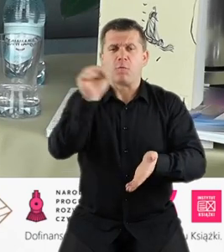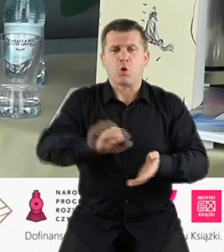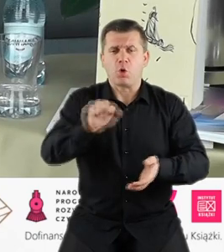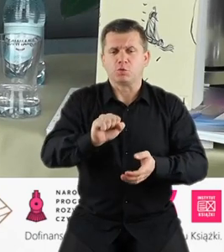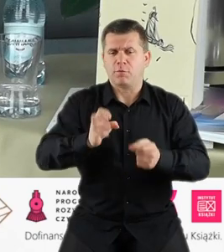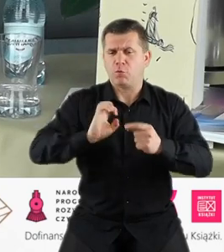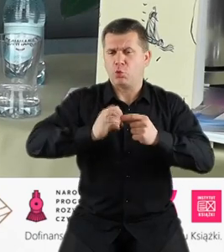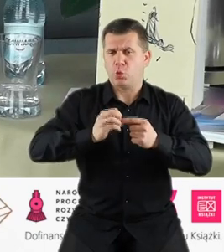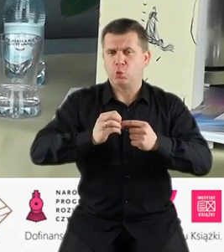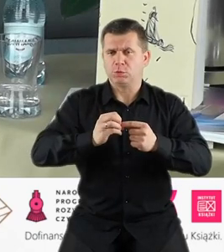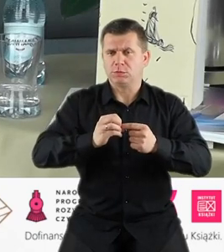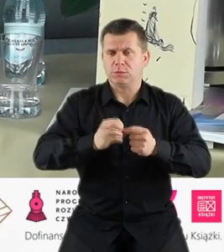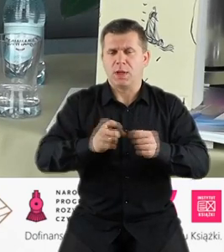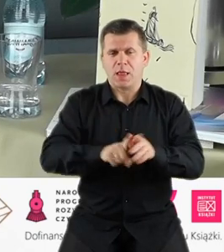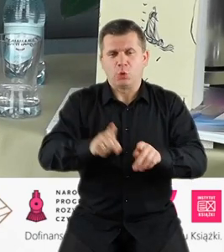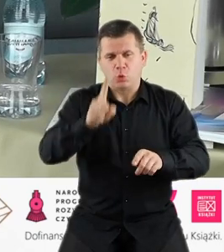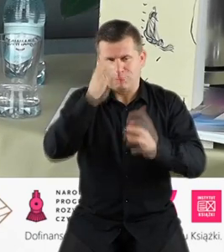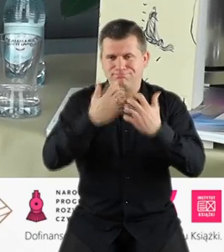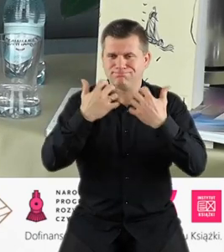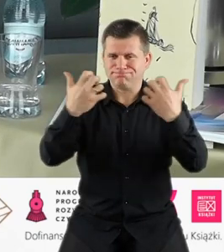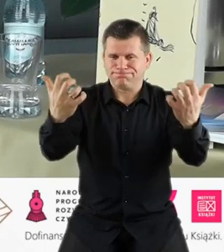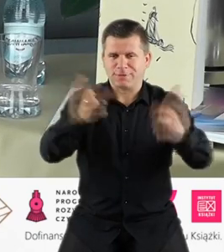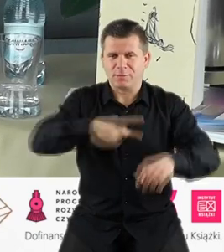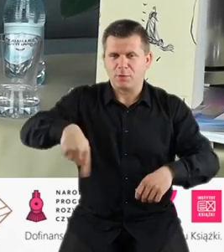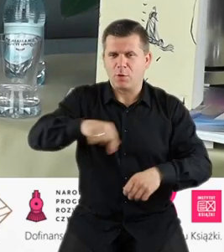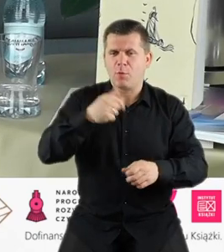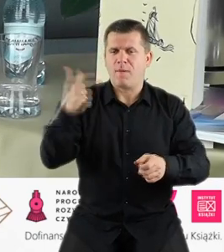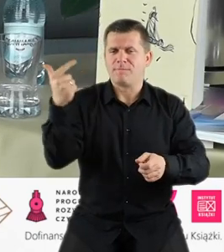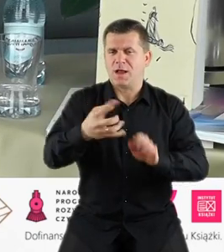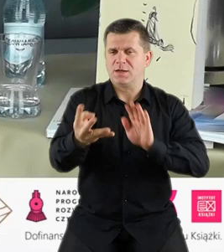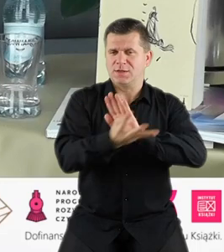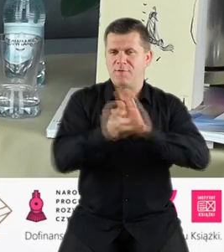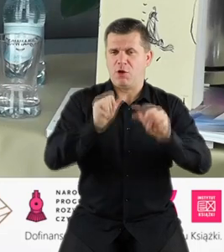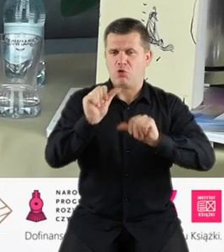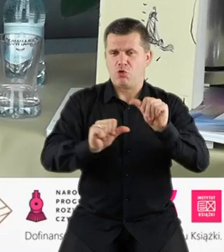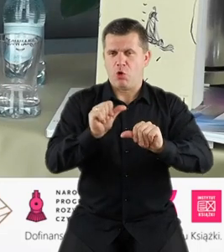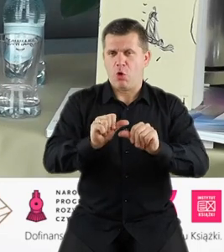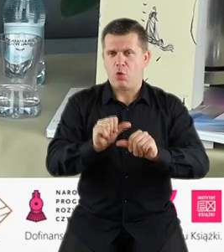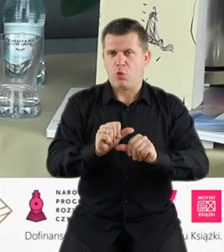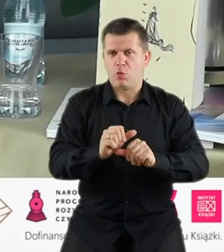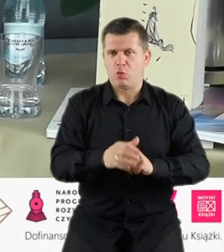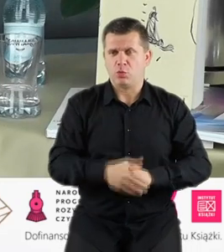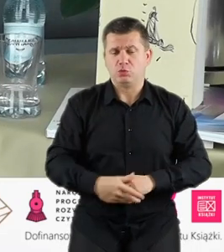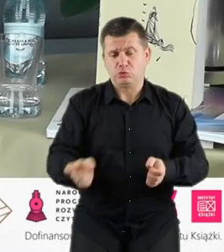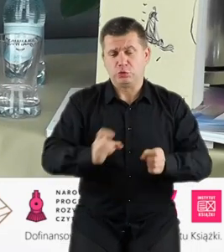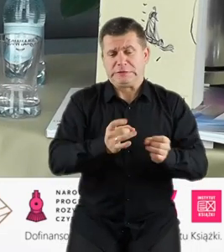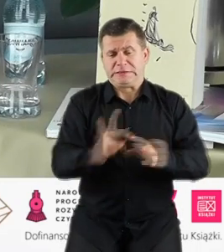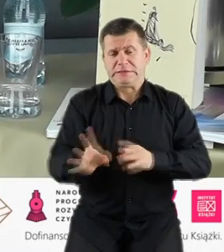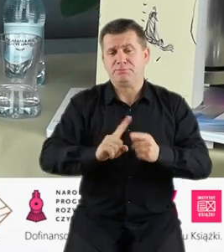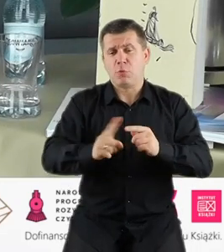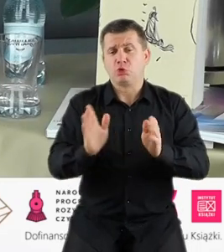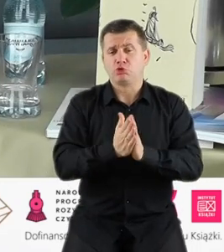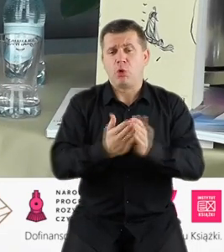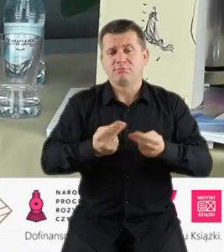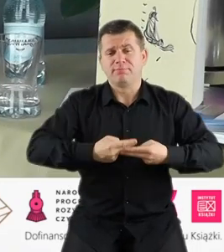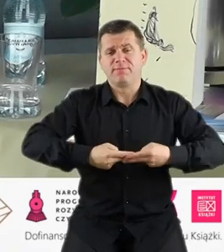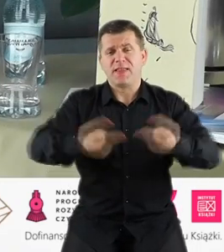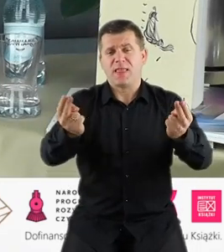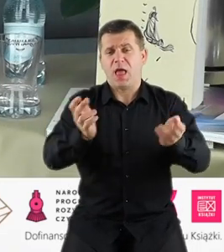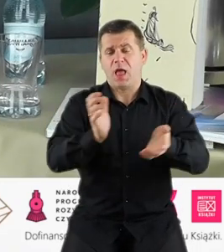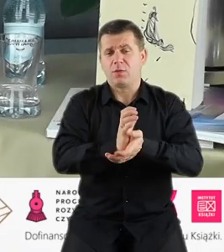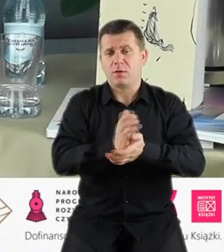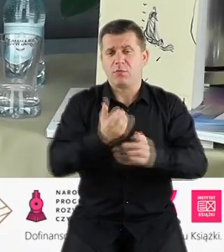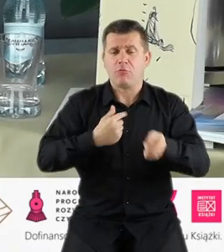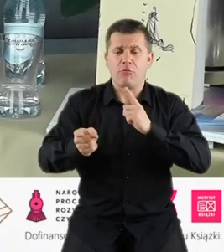w grudniu jeszcze z publicznością, bo to był rok 2019, świeżutko po wydaniu tej książki, rozmawiałam z